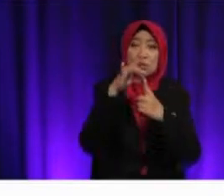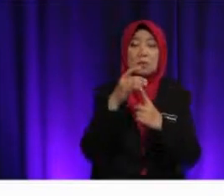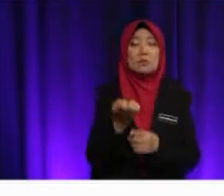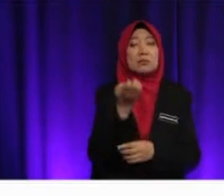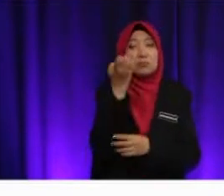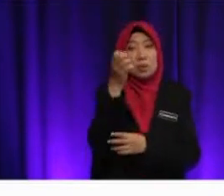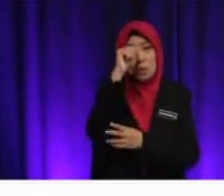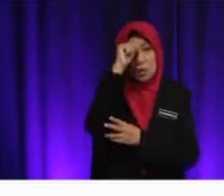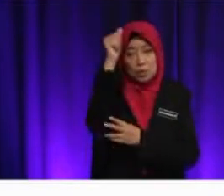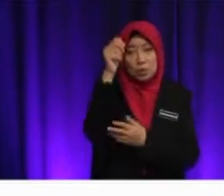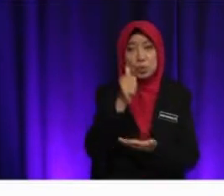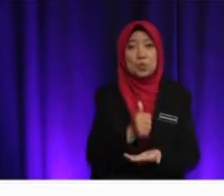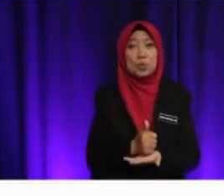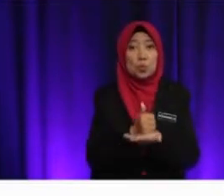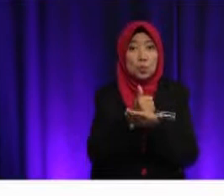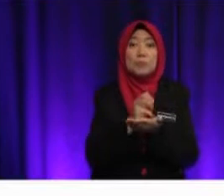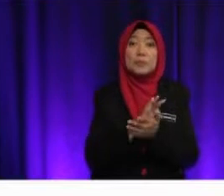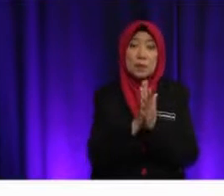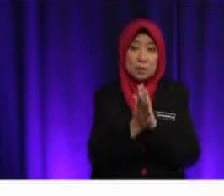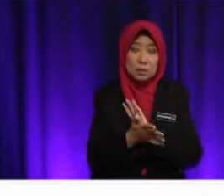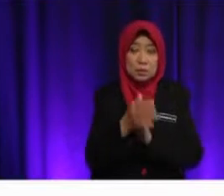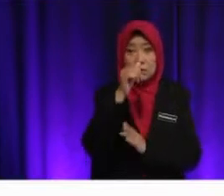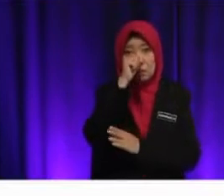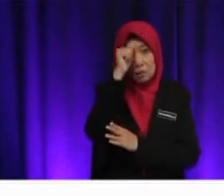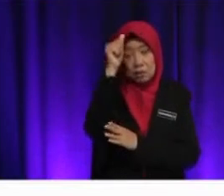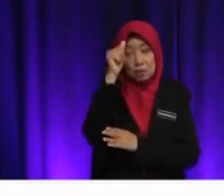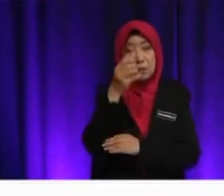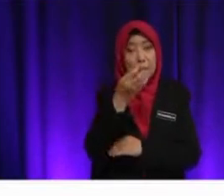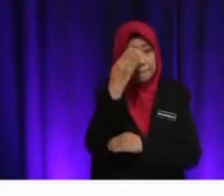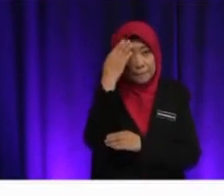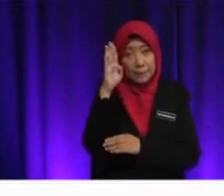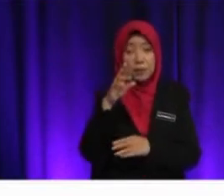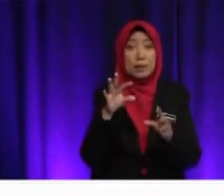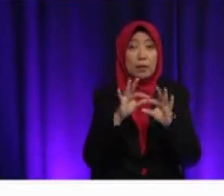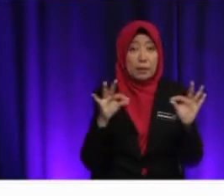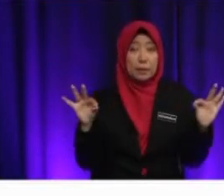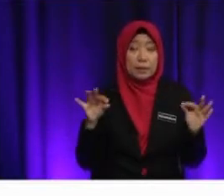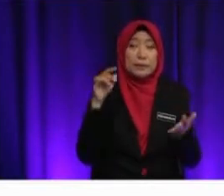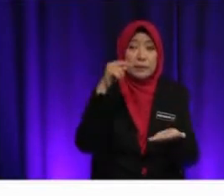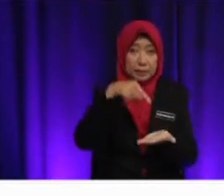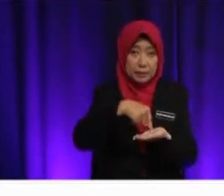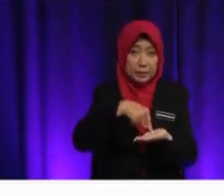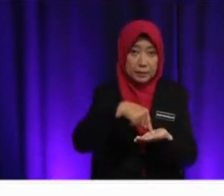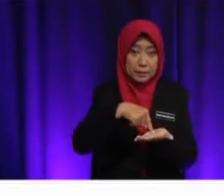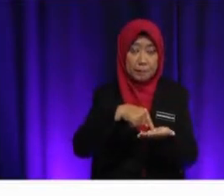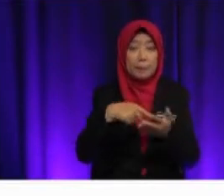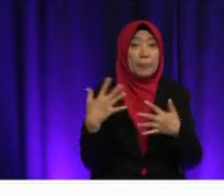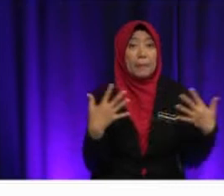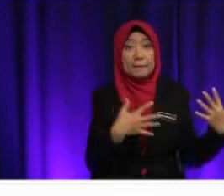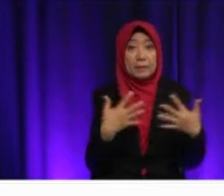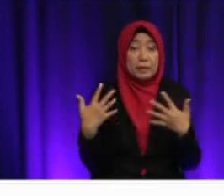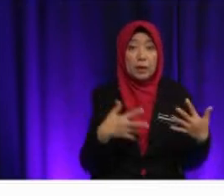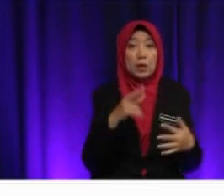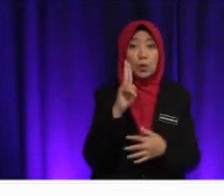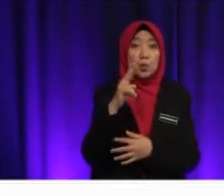kami." Lalu turunlah ayat 139 ini. Okey, boleh faham ya? Dan perang Uhud ini berlaku pada tahun ketiga Hijrah,